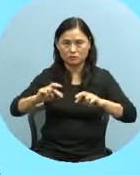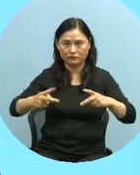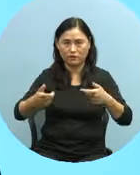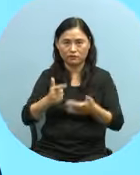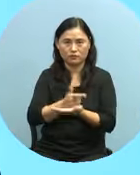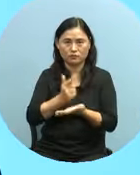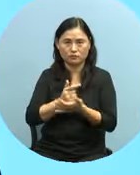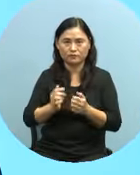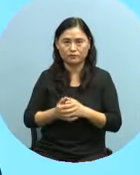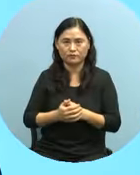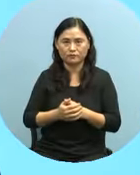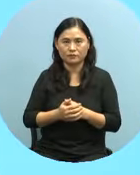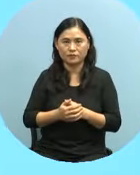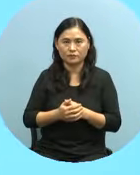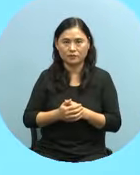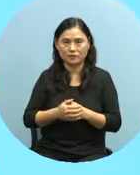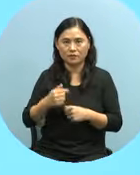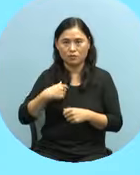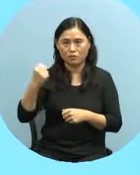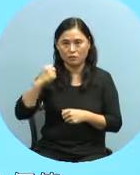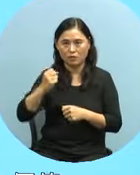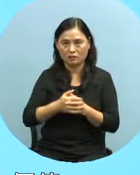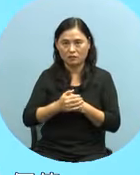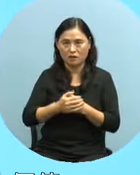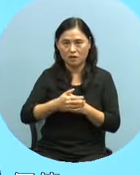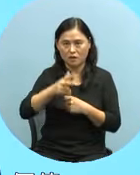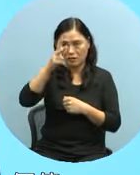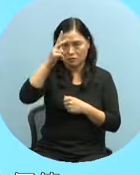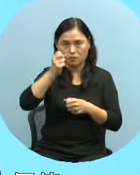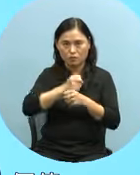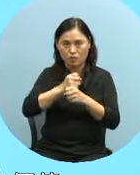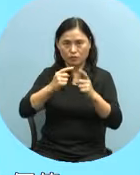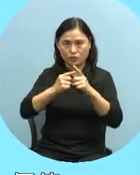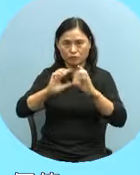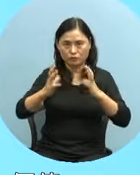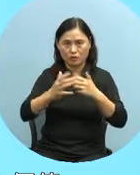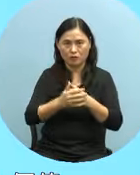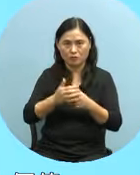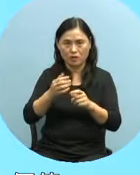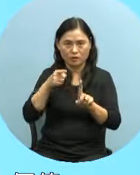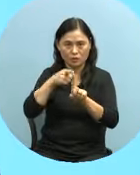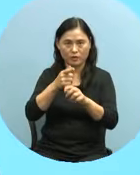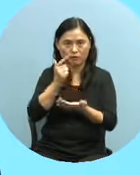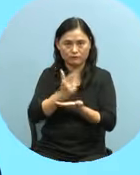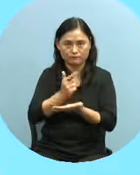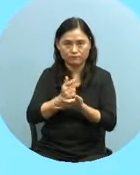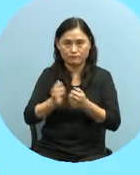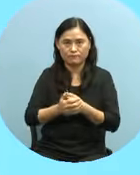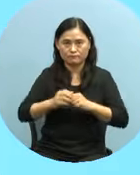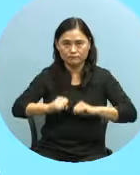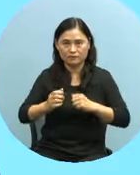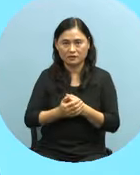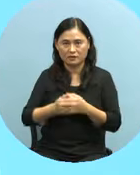繁榮的中流砥柱。我會致力維護公務員隊伍的核心價值，堅守法